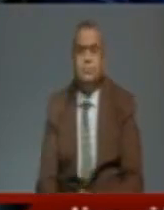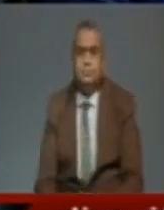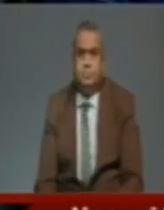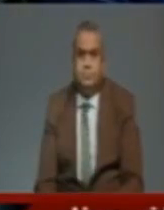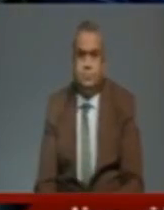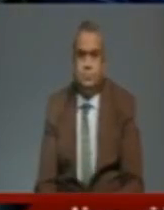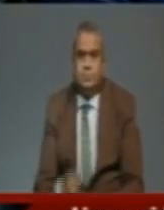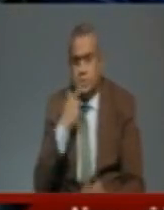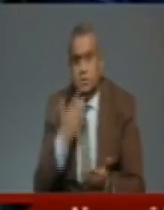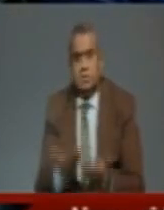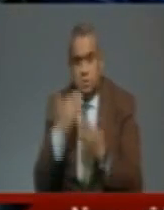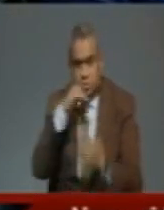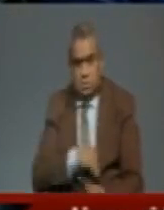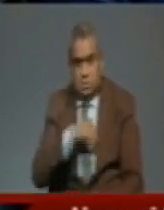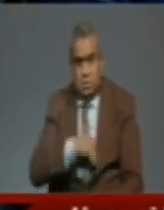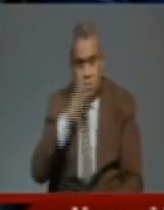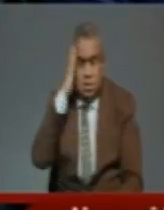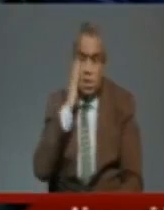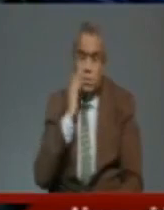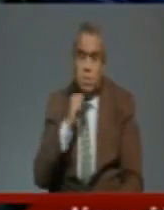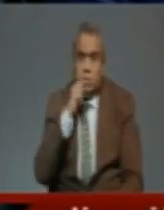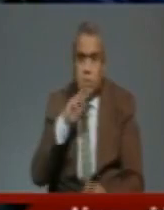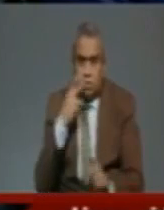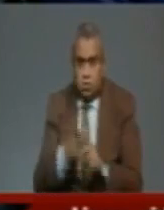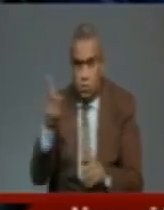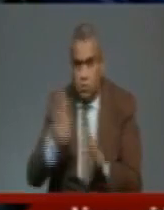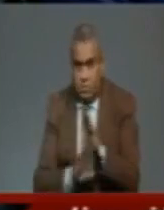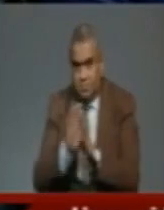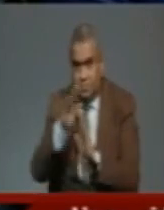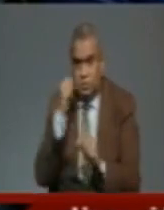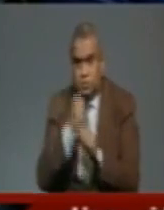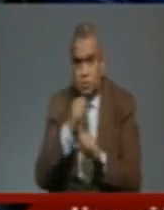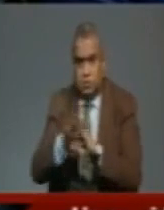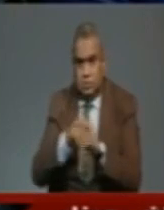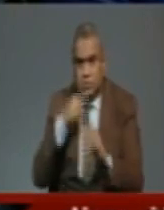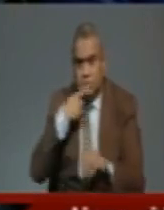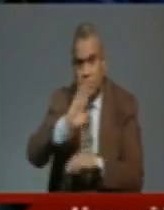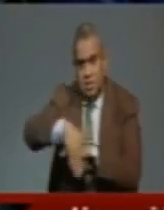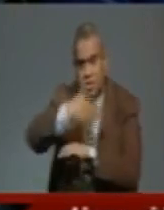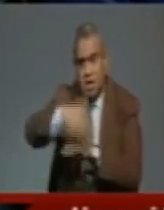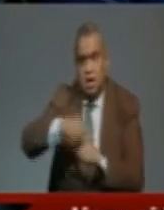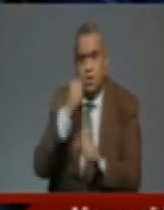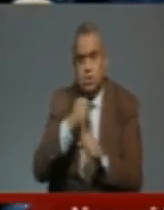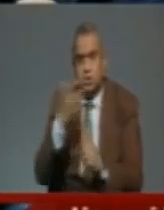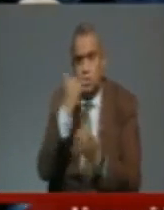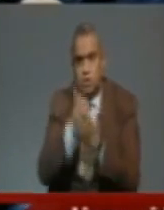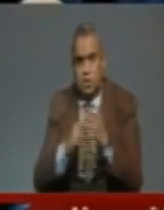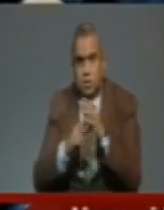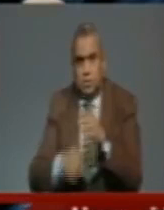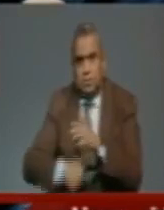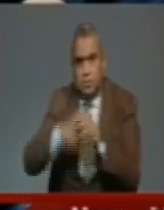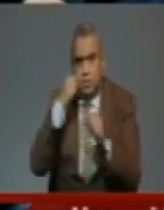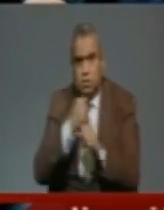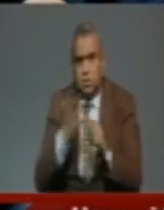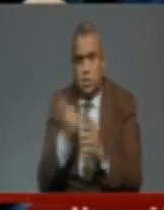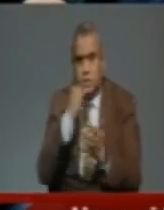وبنتمنى ان احنا باللي احنا شفتوه النهارده تعرفوا الخريطه اللي احنا شغالين بيها ومدى الجديه اللي احنا